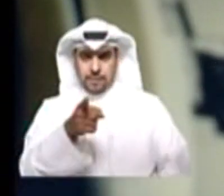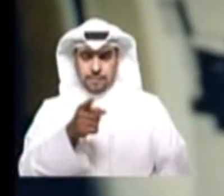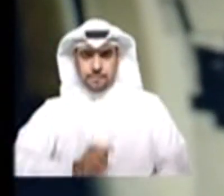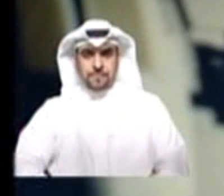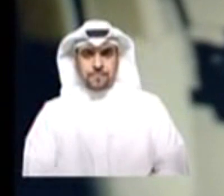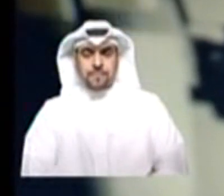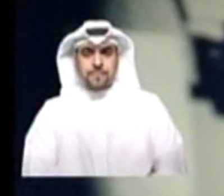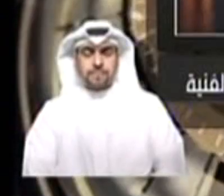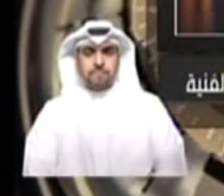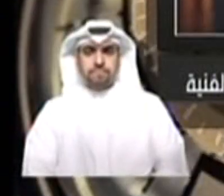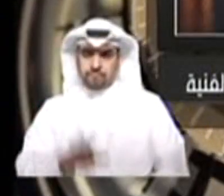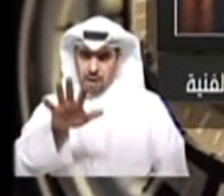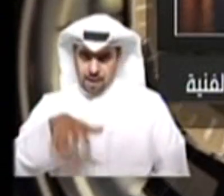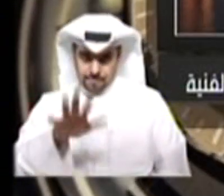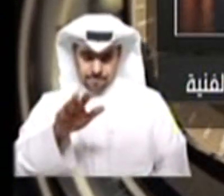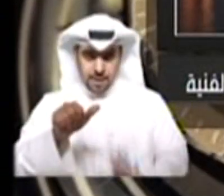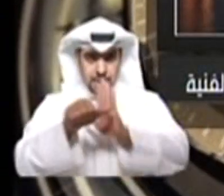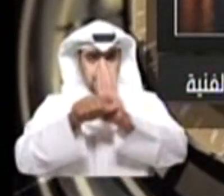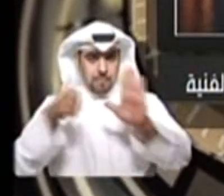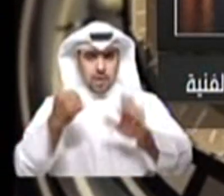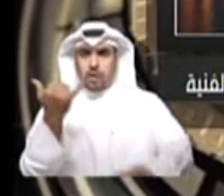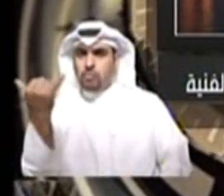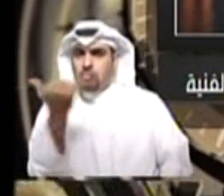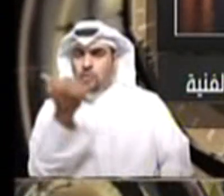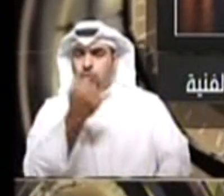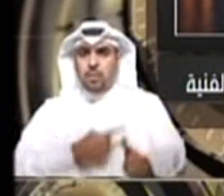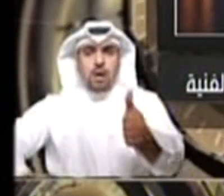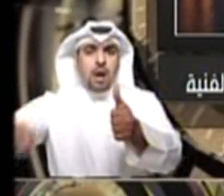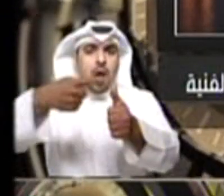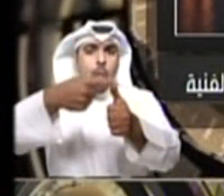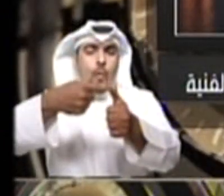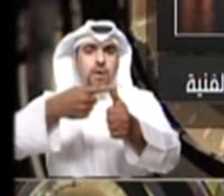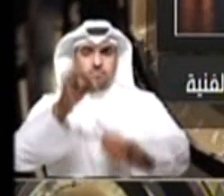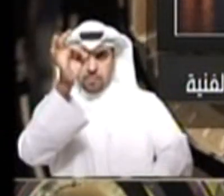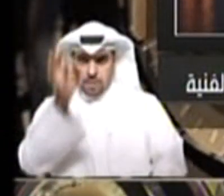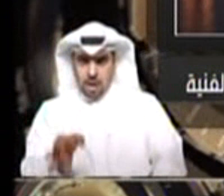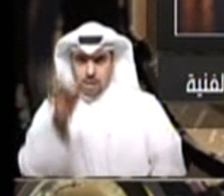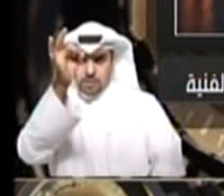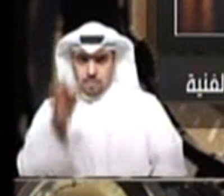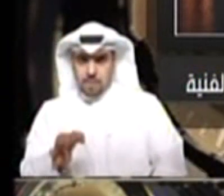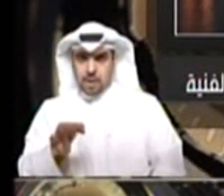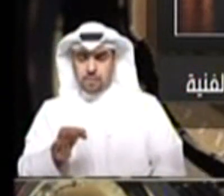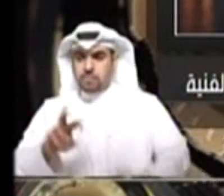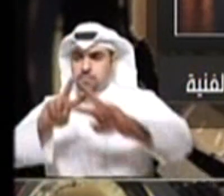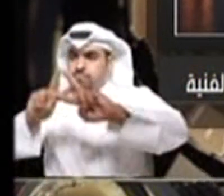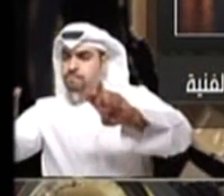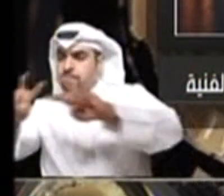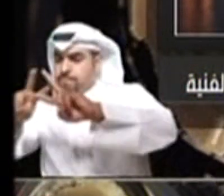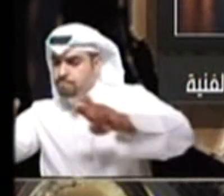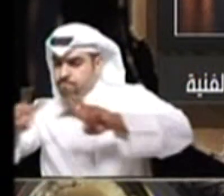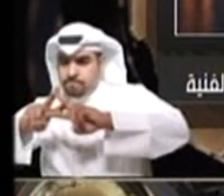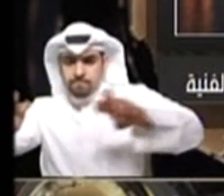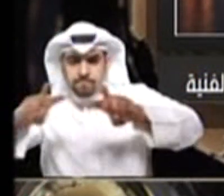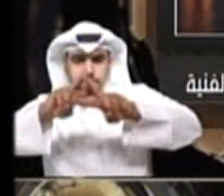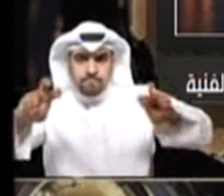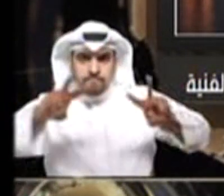الحالات؟ طبعا في البدايه يعني اهم يعني اجراء كان هو عمليه المسح الميداني في منطقه